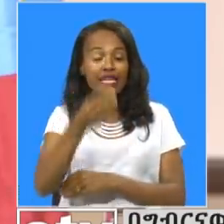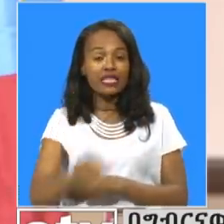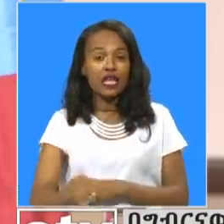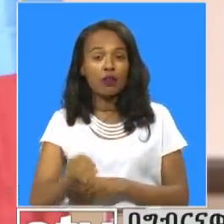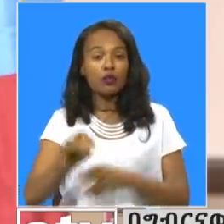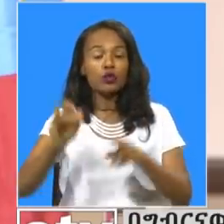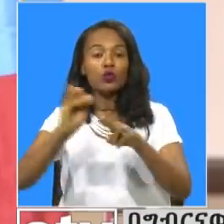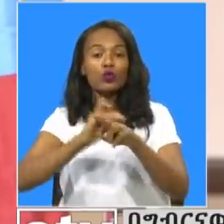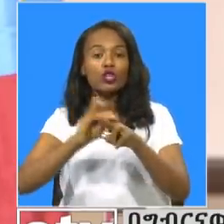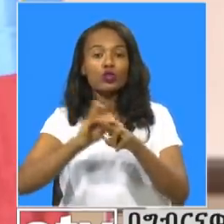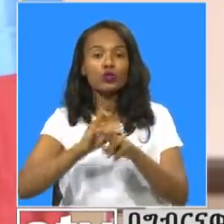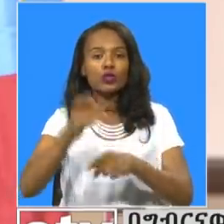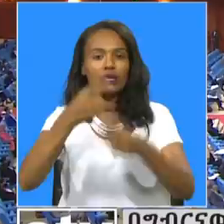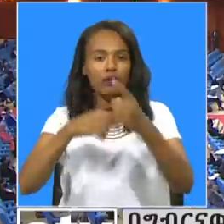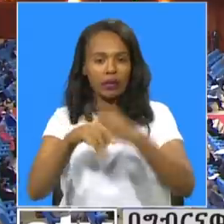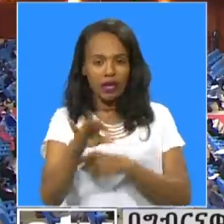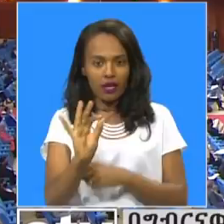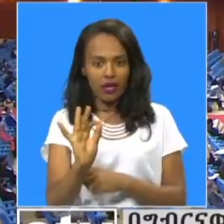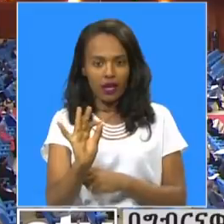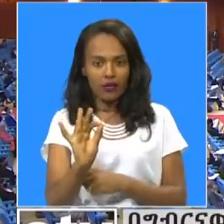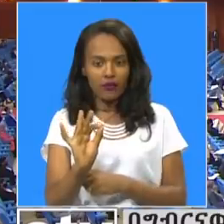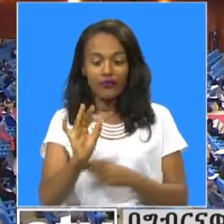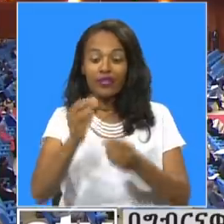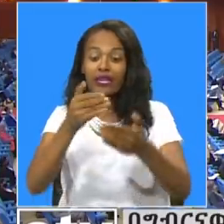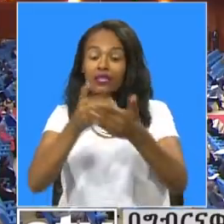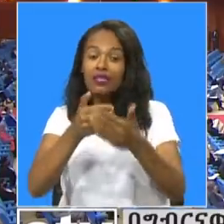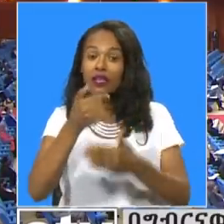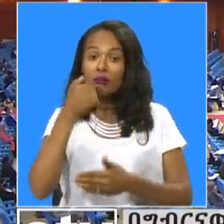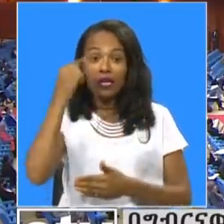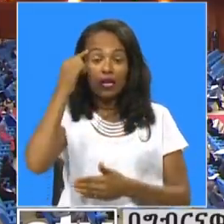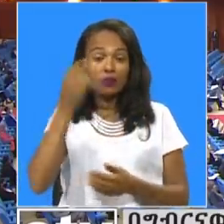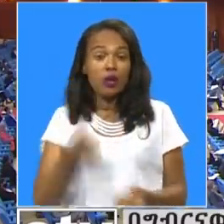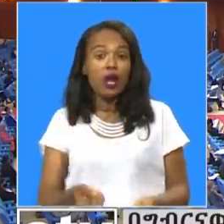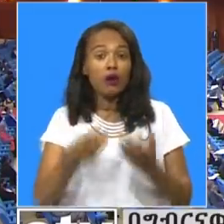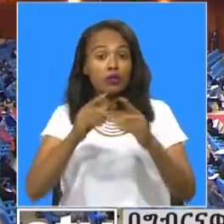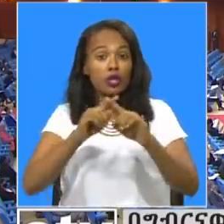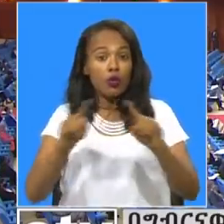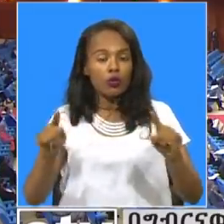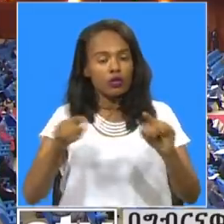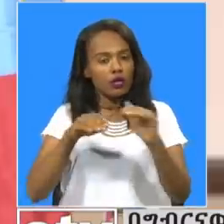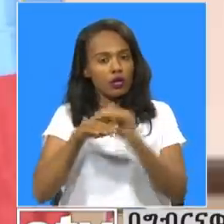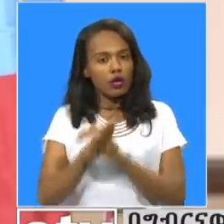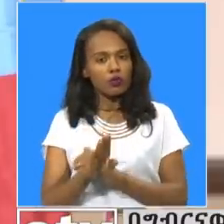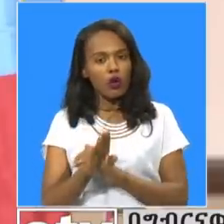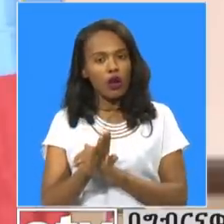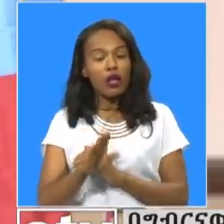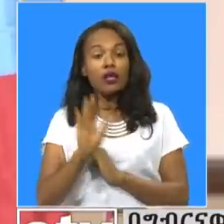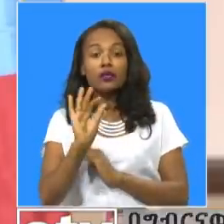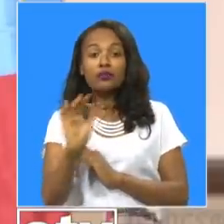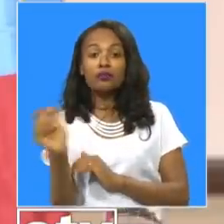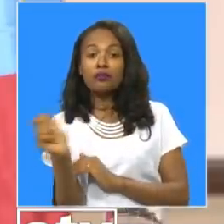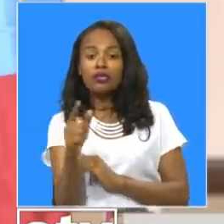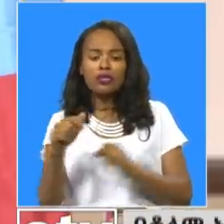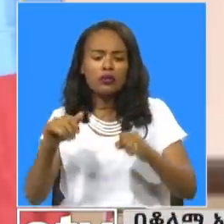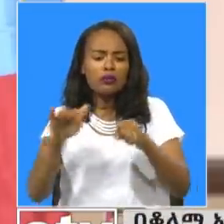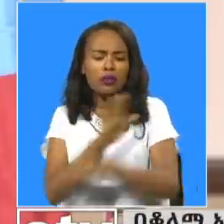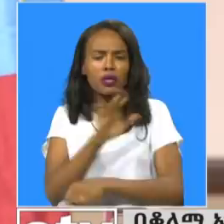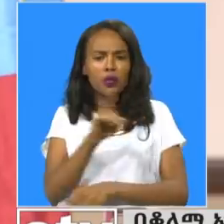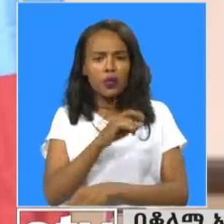ወደ ጅቡቲ እየመጣ ይገኛል። ይደርስልናል ብለን አስባለን። አብዛኛው ግን ገብቷል። ምርጥ ዘር በቂ ሆኖ